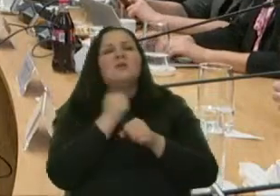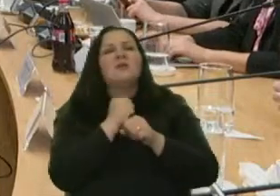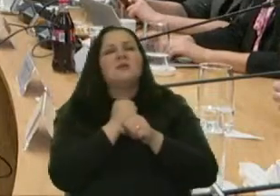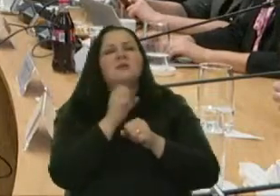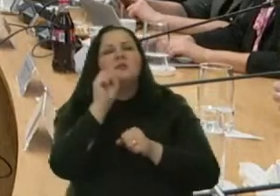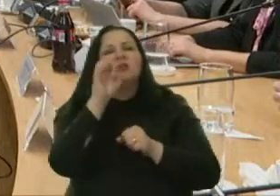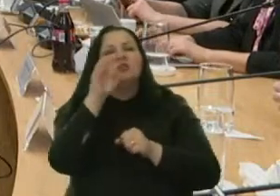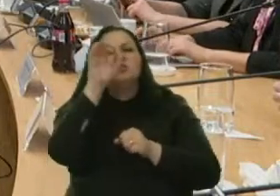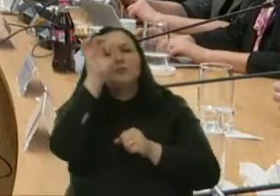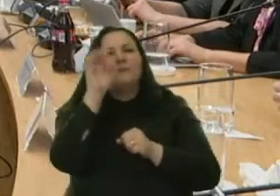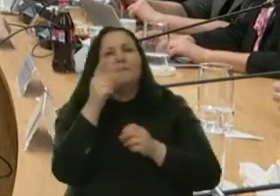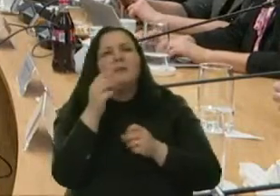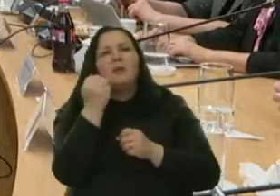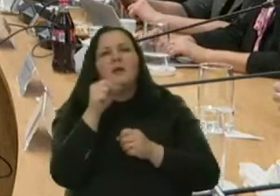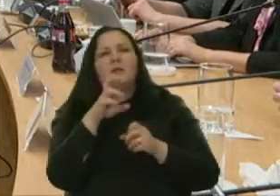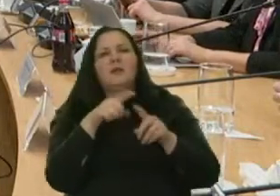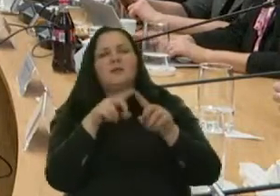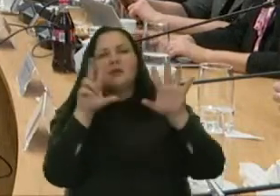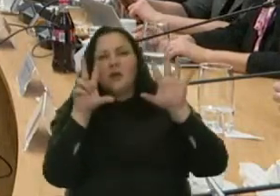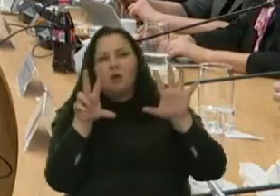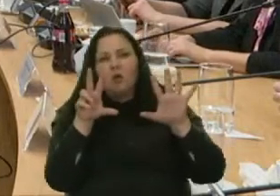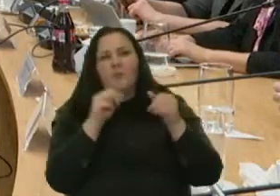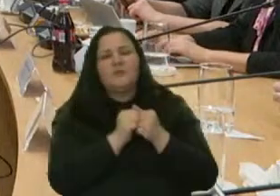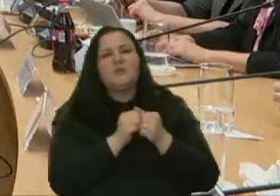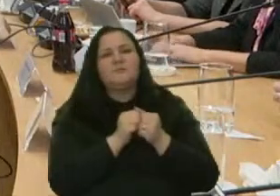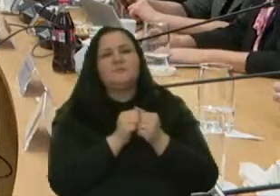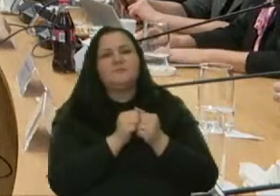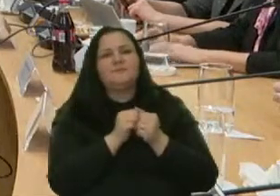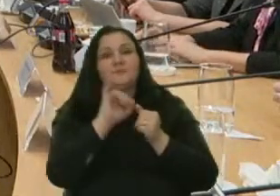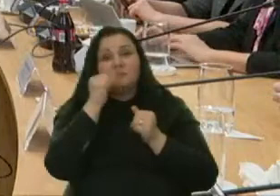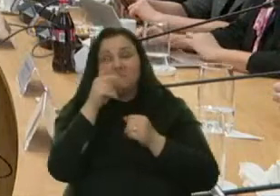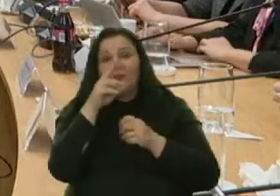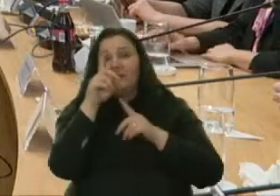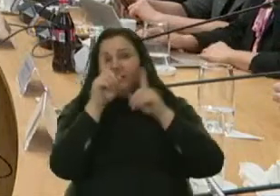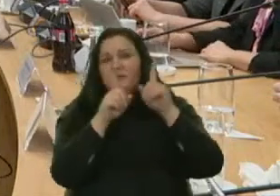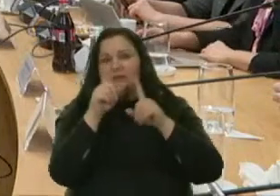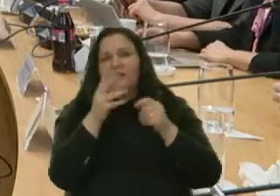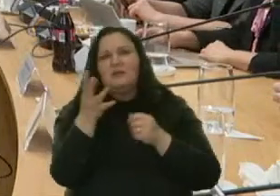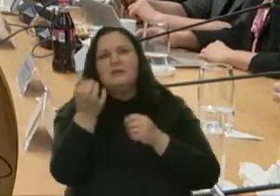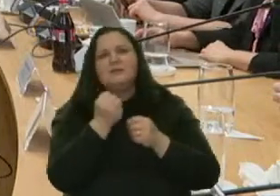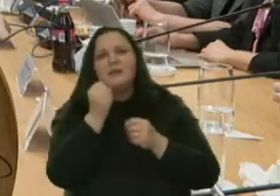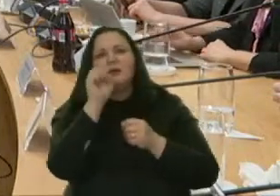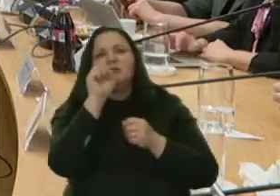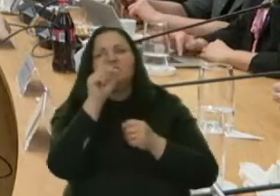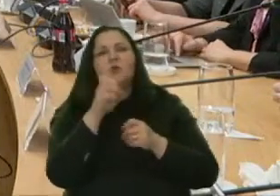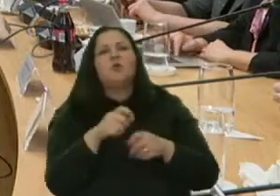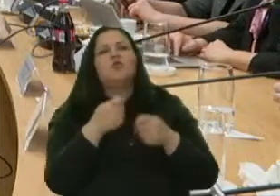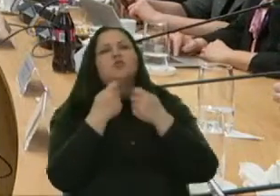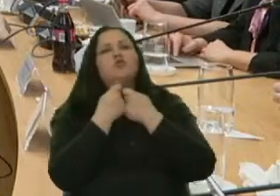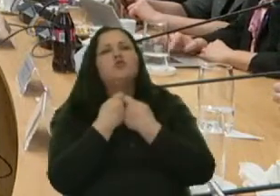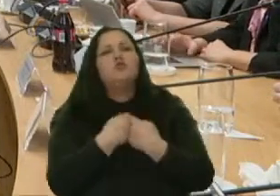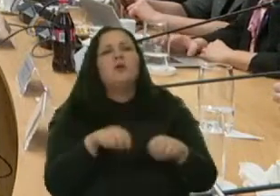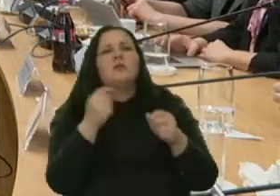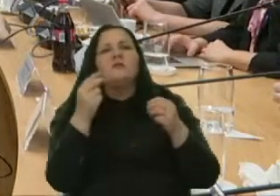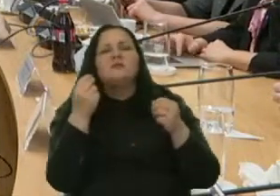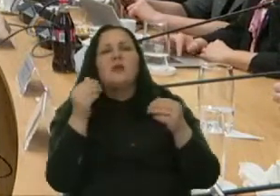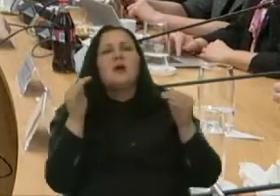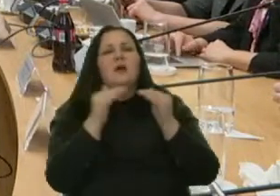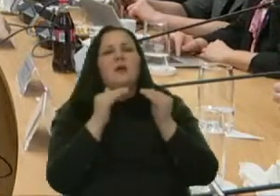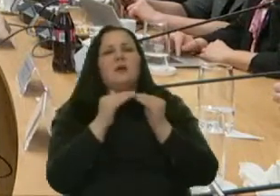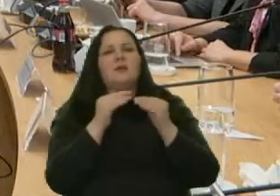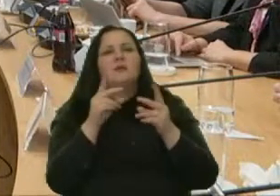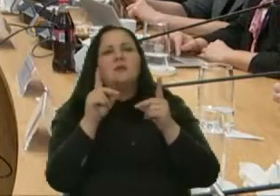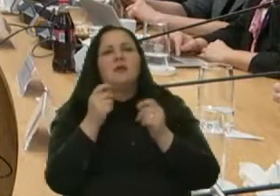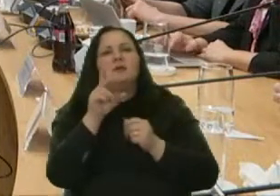15% pe anexa 8 Cum v a spus colega mea iar dacă lise i acel spor toată lumea va avea salarii egale la